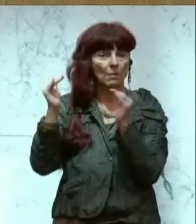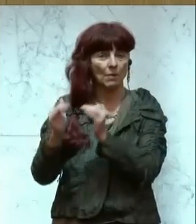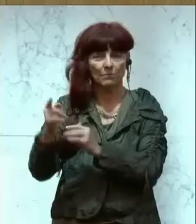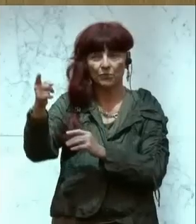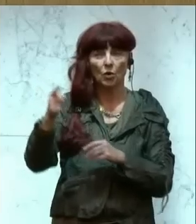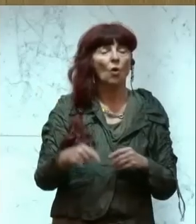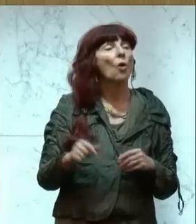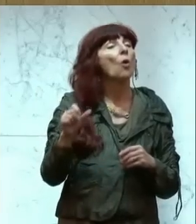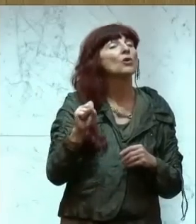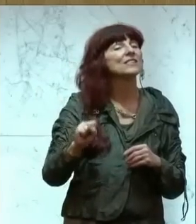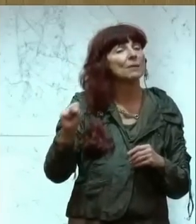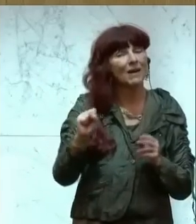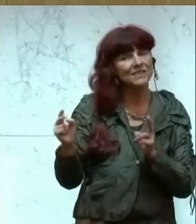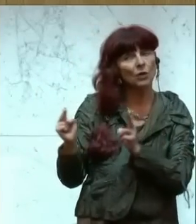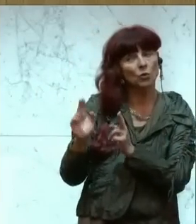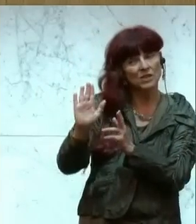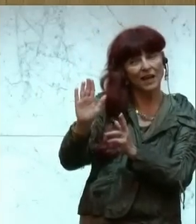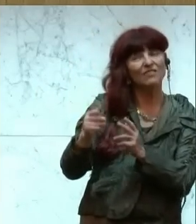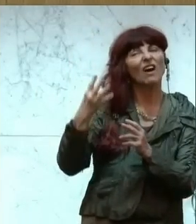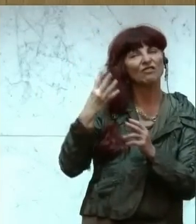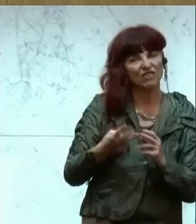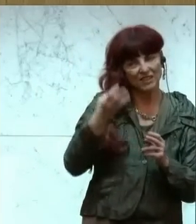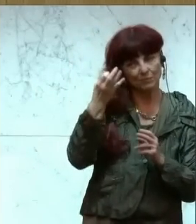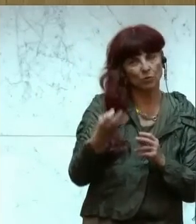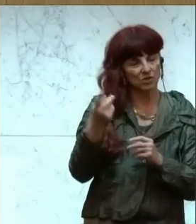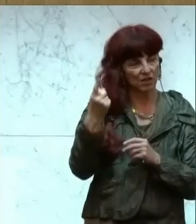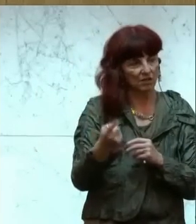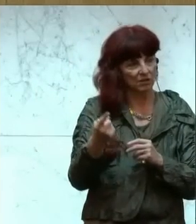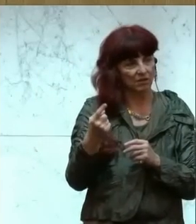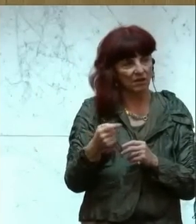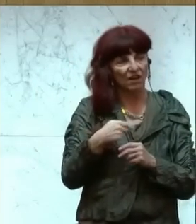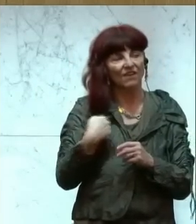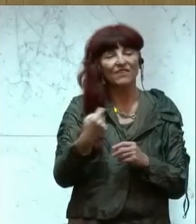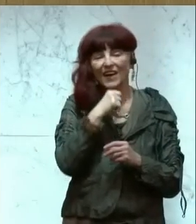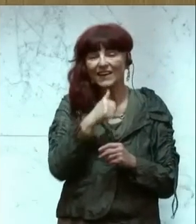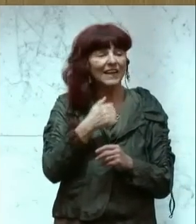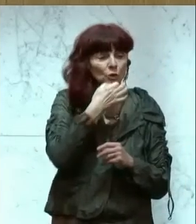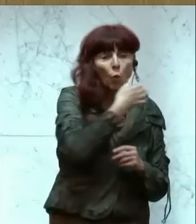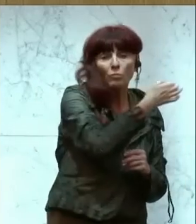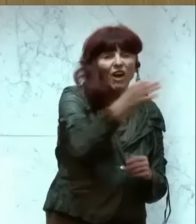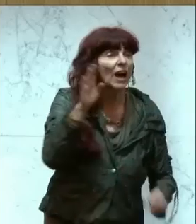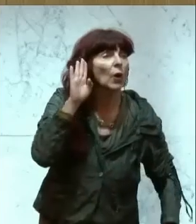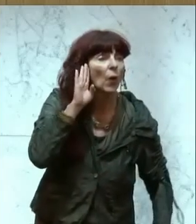über 40%. Das unterscheidet uns beide. Wir haben nämlich nicht auf die Umfragen gehört.